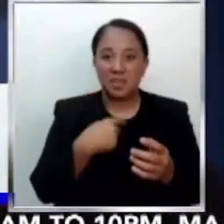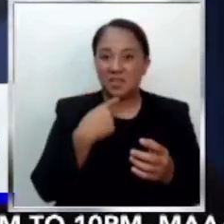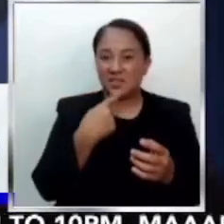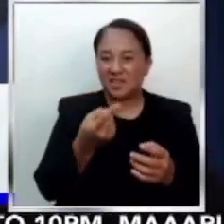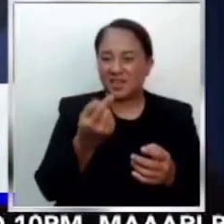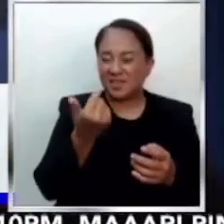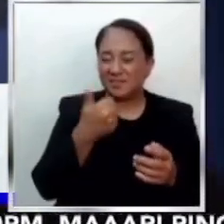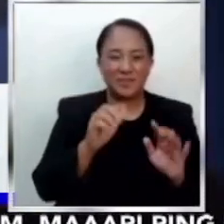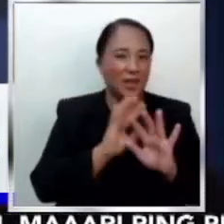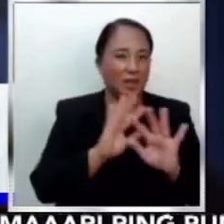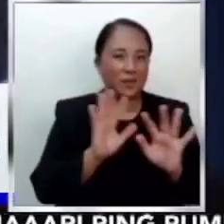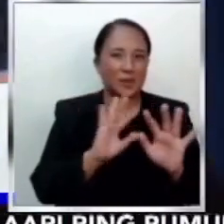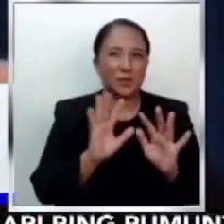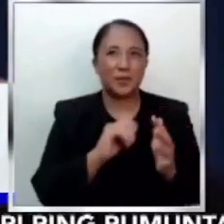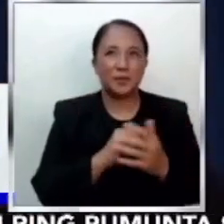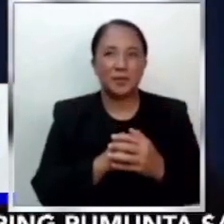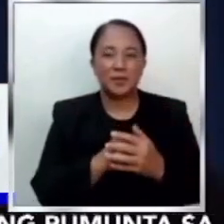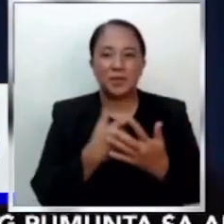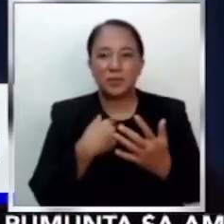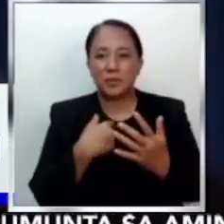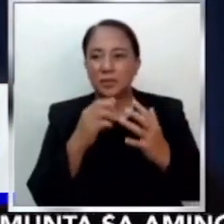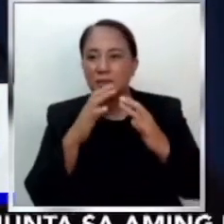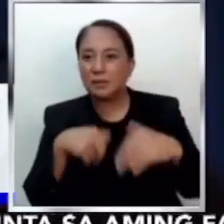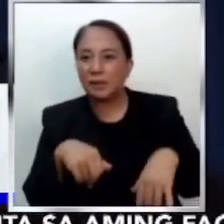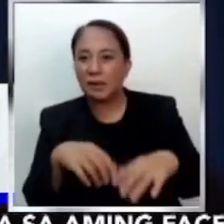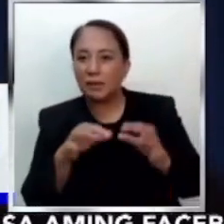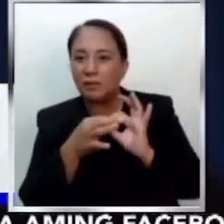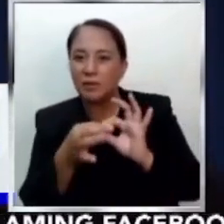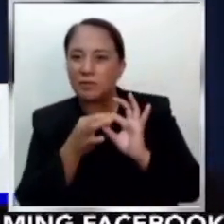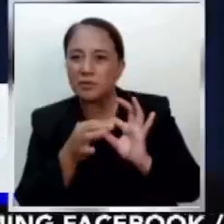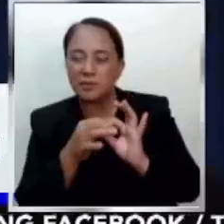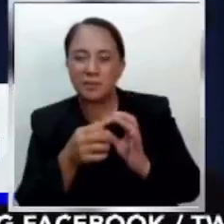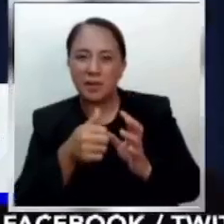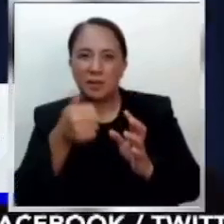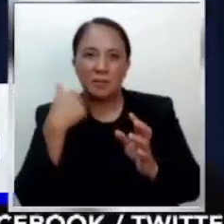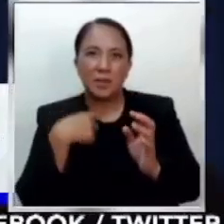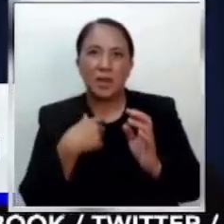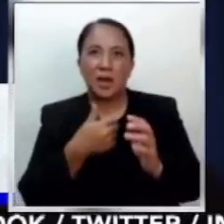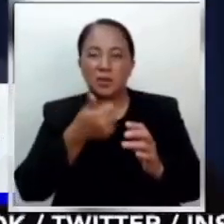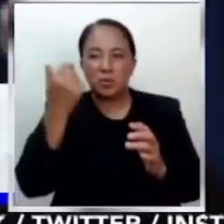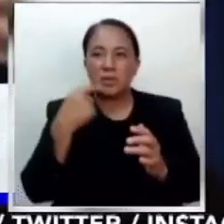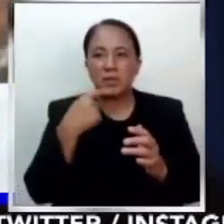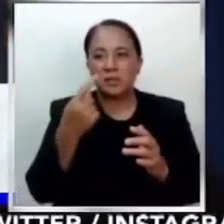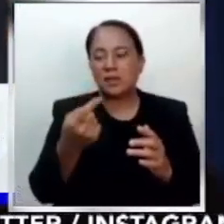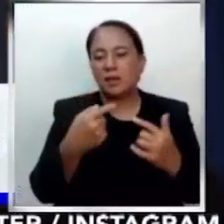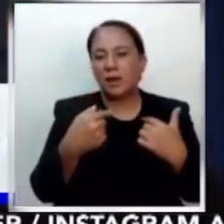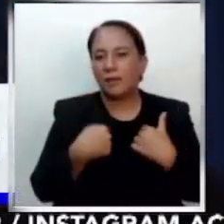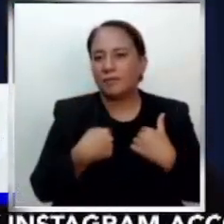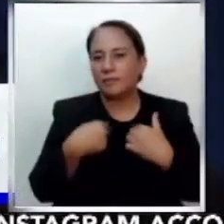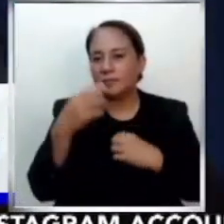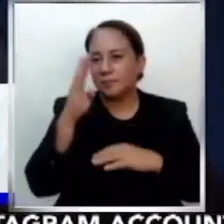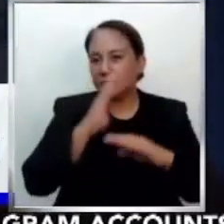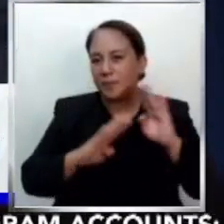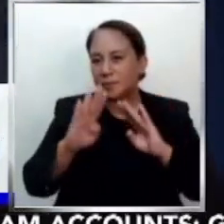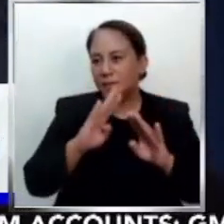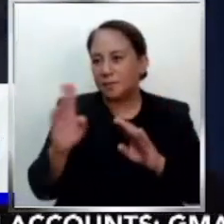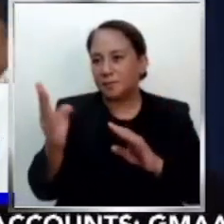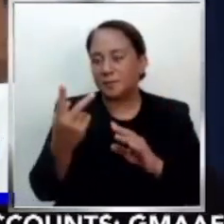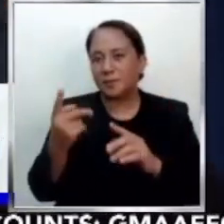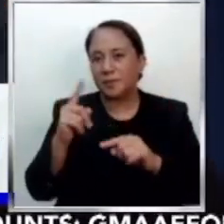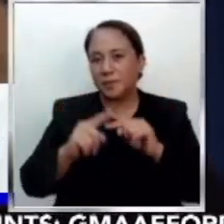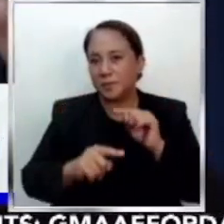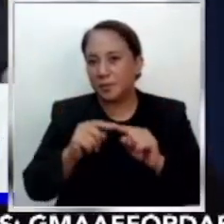burn bridges. I don't want to say anything that will put a wedge in our friendships and